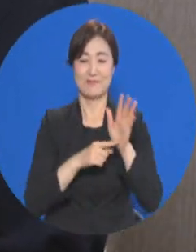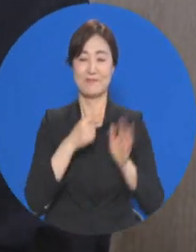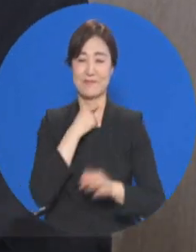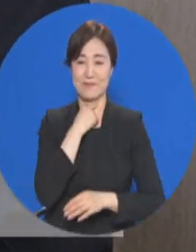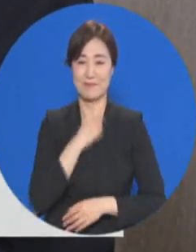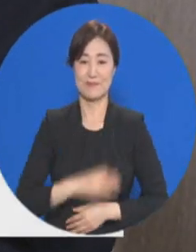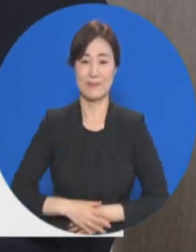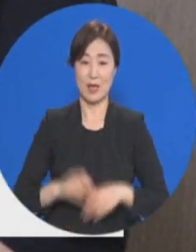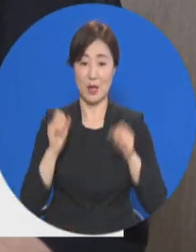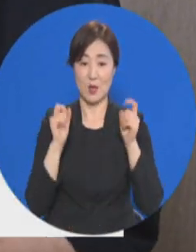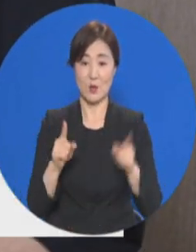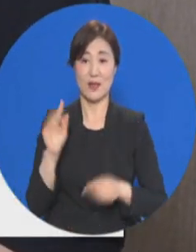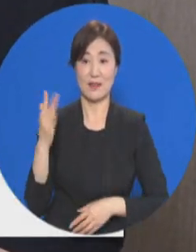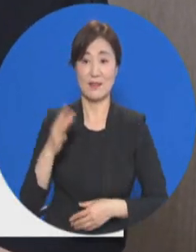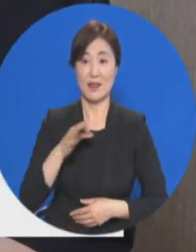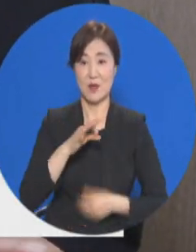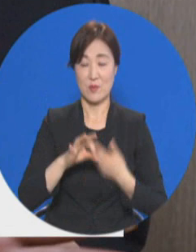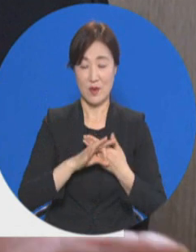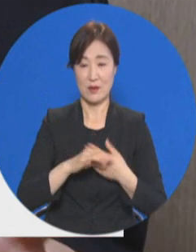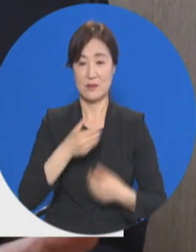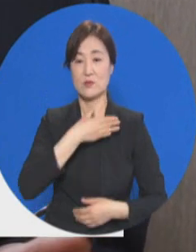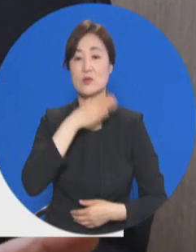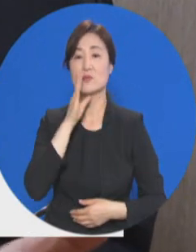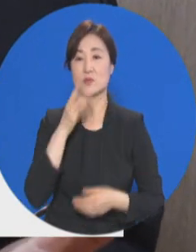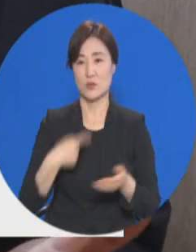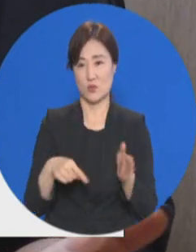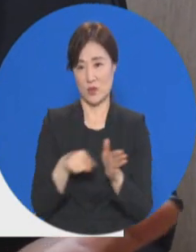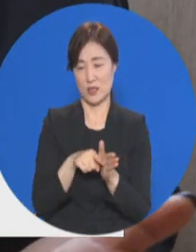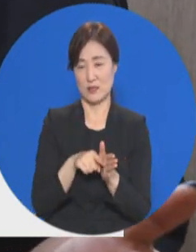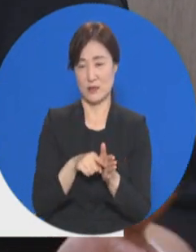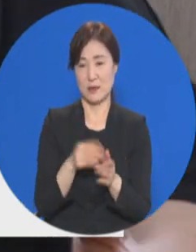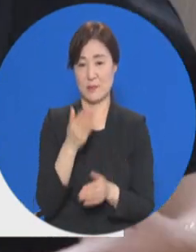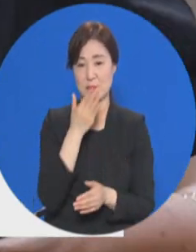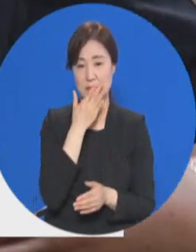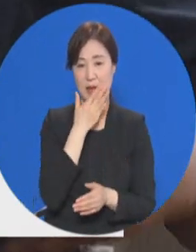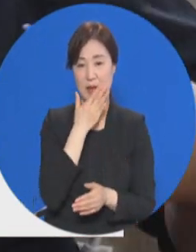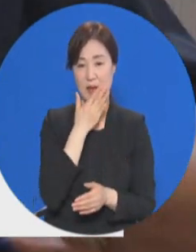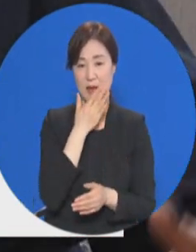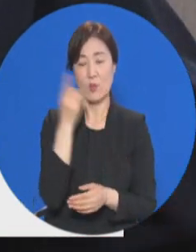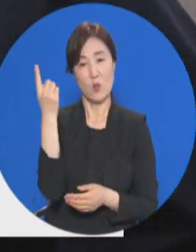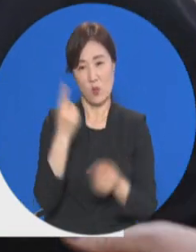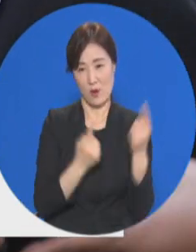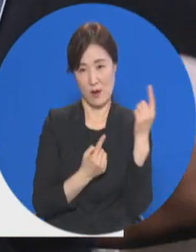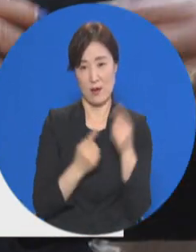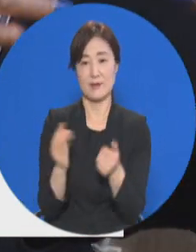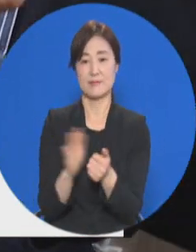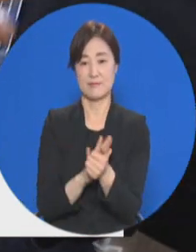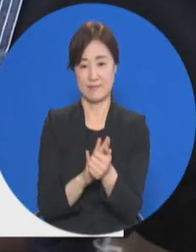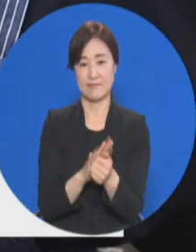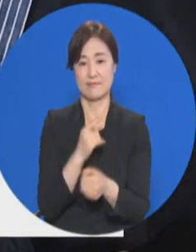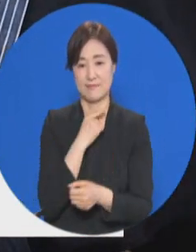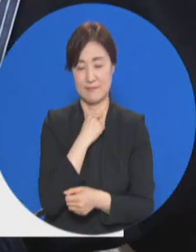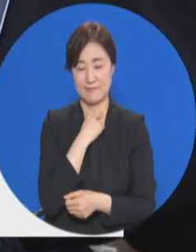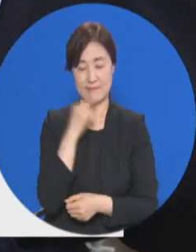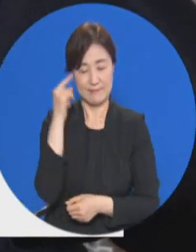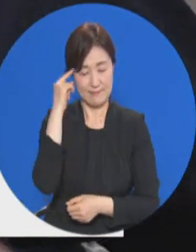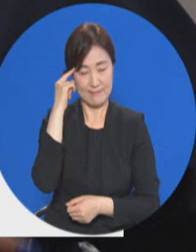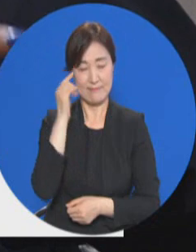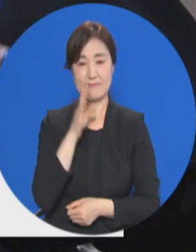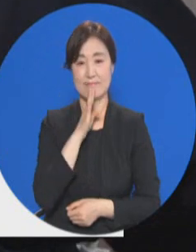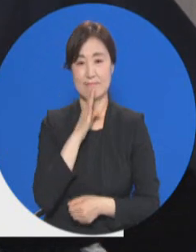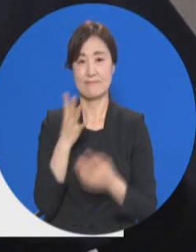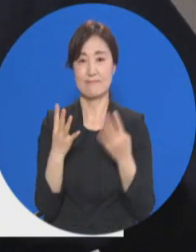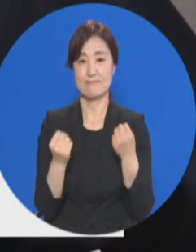된다면 정말 나이 드신 분들을 이렇게 와서 그냥 식사를 하실 수 있는 그런 것을